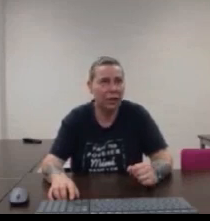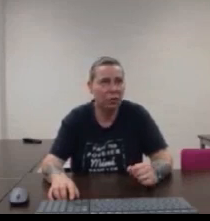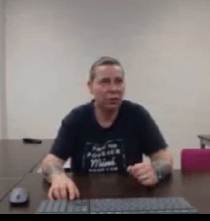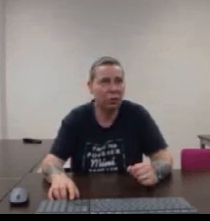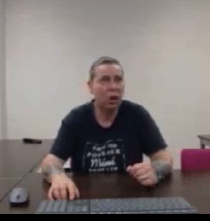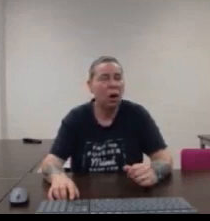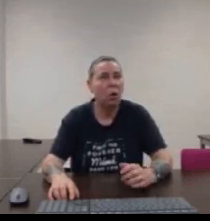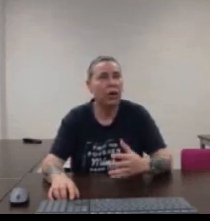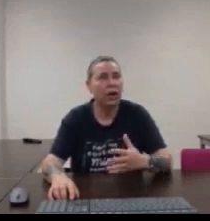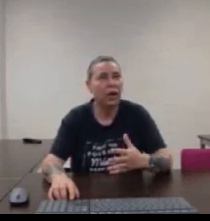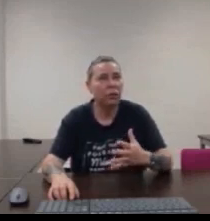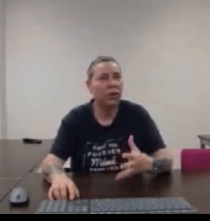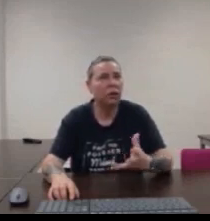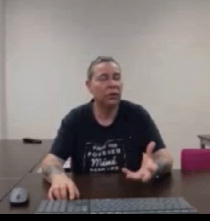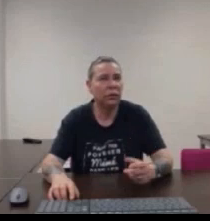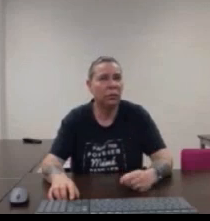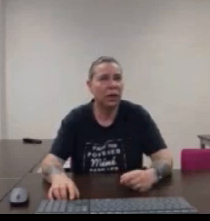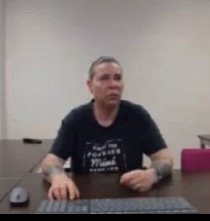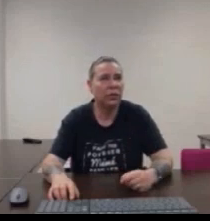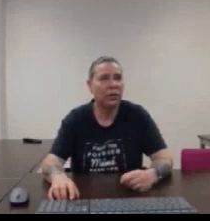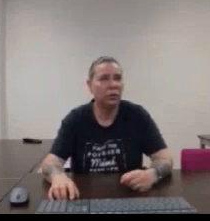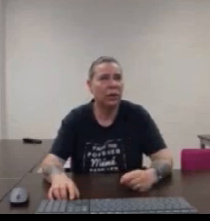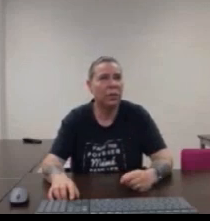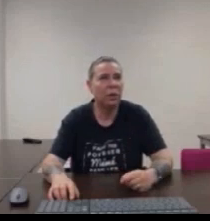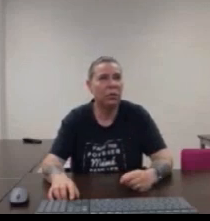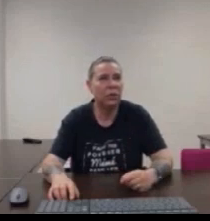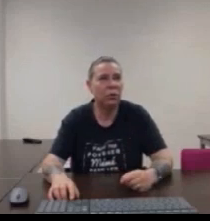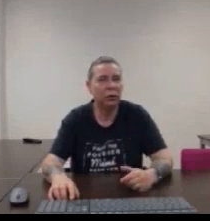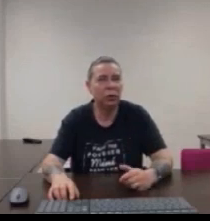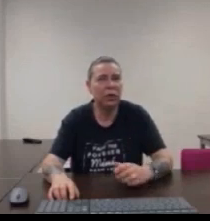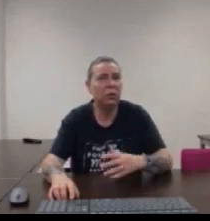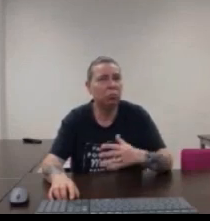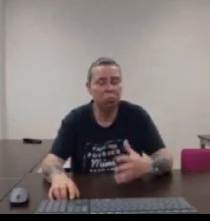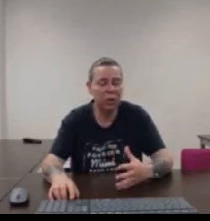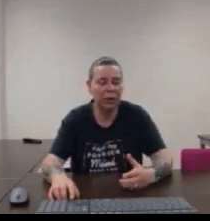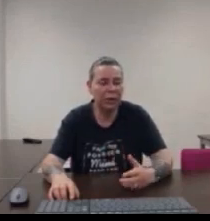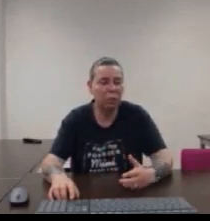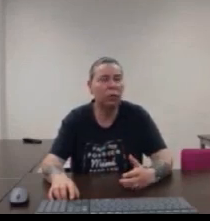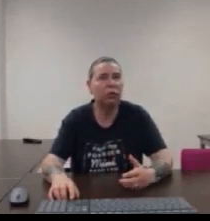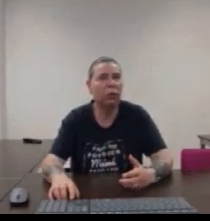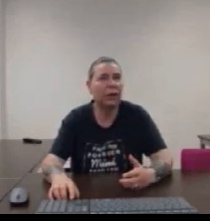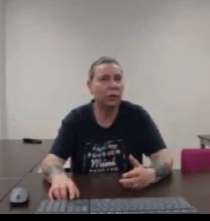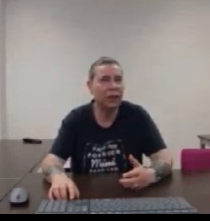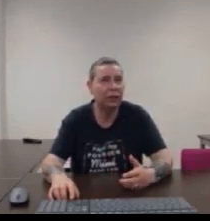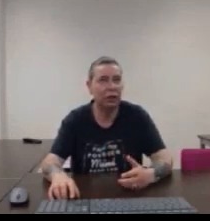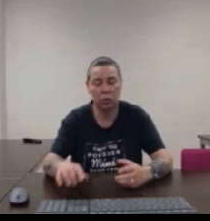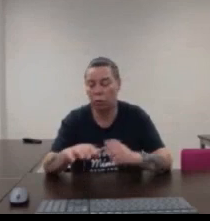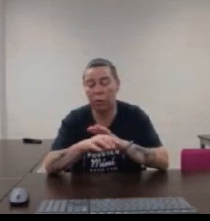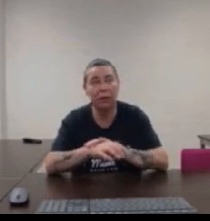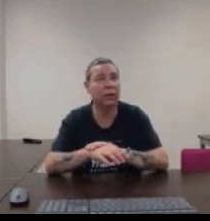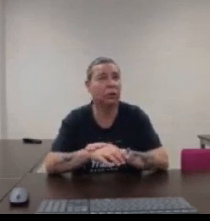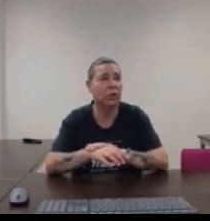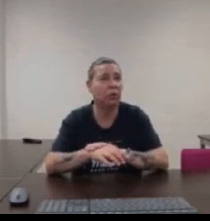touchent les articulations. On a évoqué dans les exemples qu'elle nous avait donnés par rapport au type de pathologie, majoritairement on est sur de la tendinite,